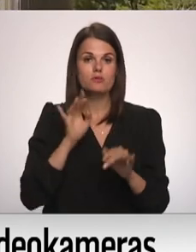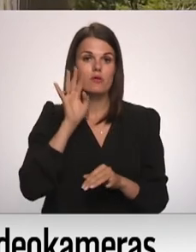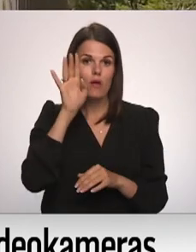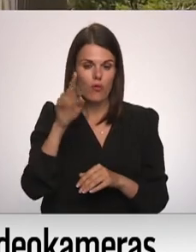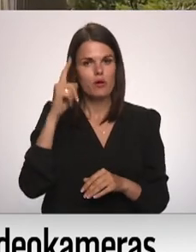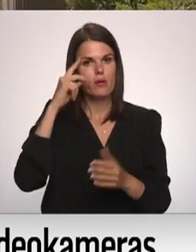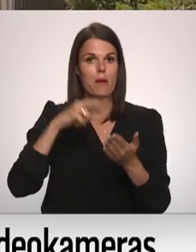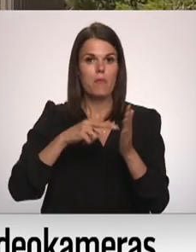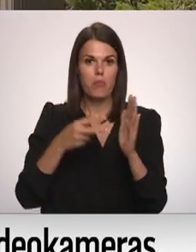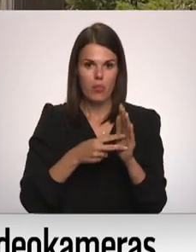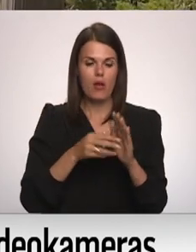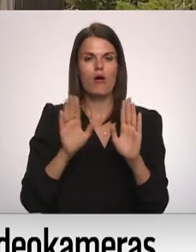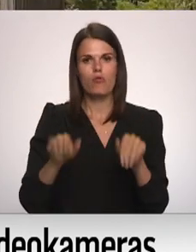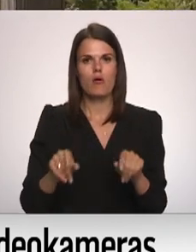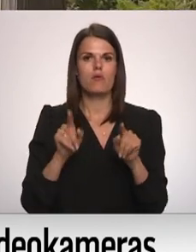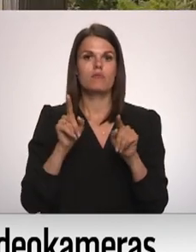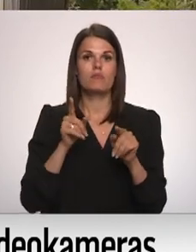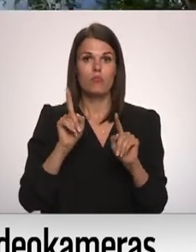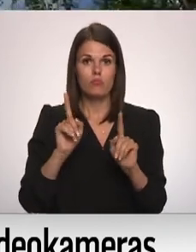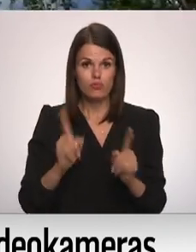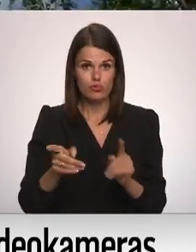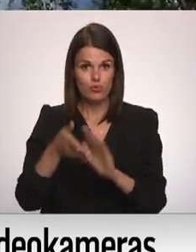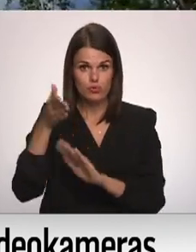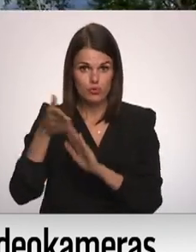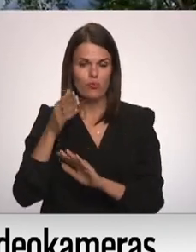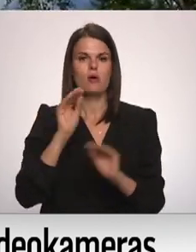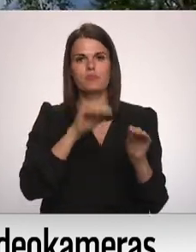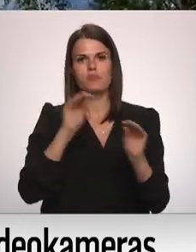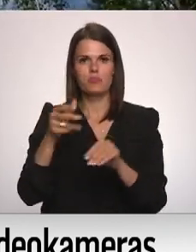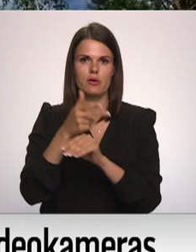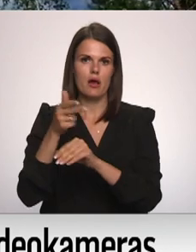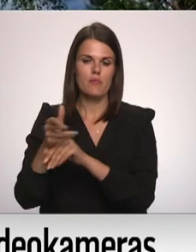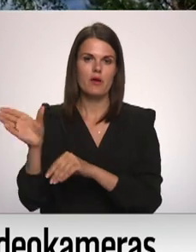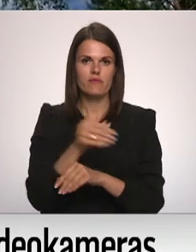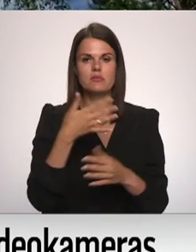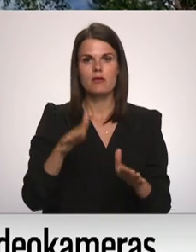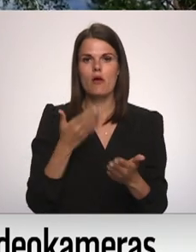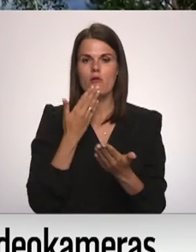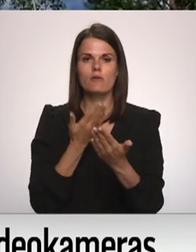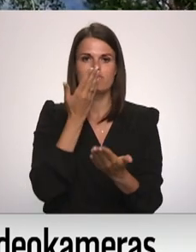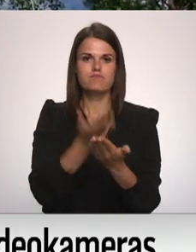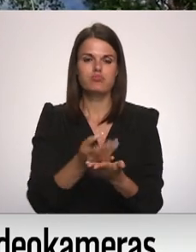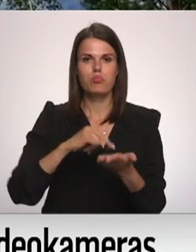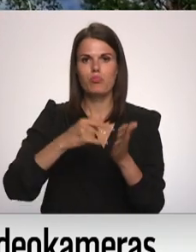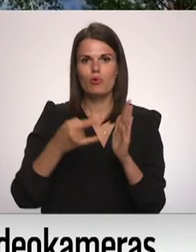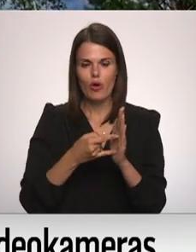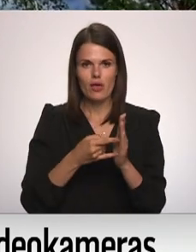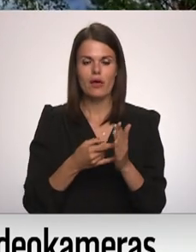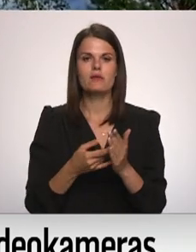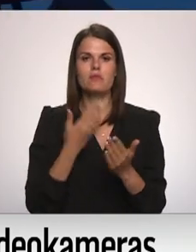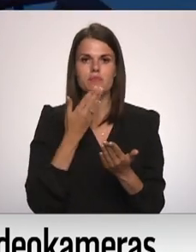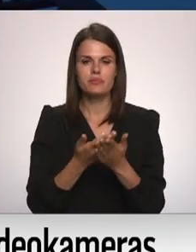uguns uzraudzību varētu veikt tikai ar kamerām. Valsts meža dienests jau iesniedzis projekta pieteikumu tīkla paplašināšanas otrajai